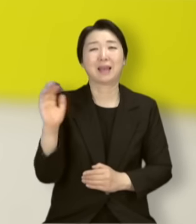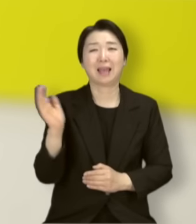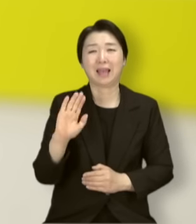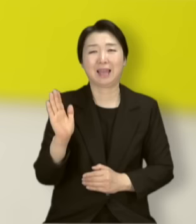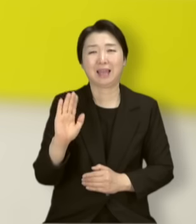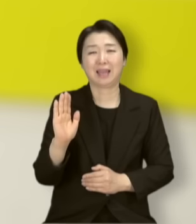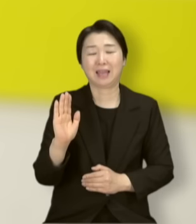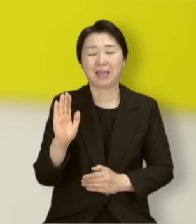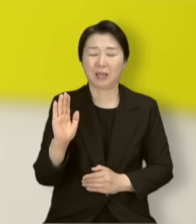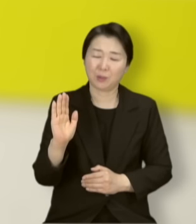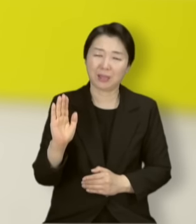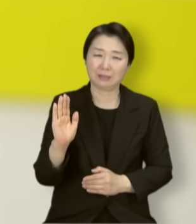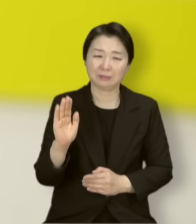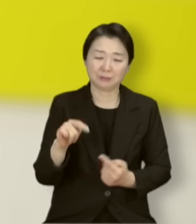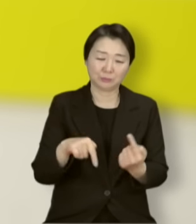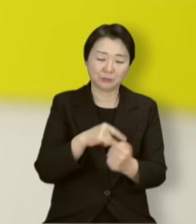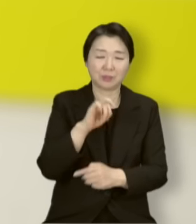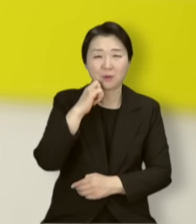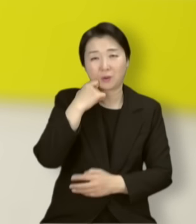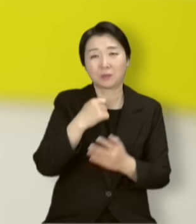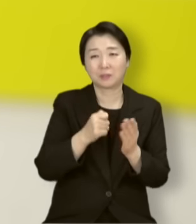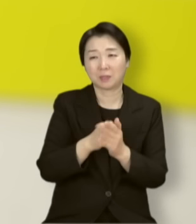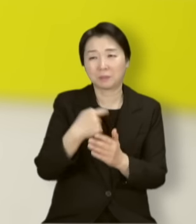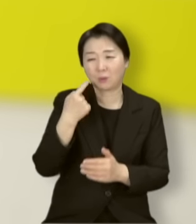또 세도 제대로 못 내고 아.